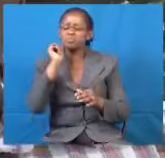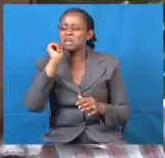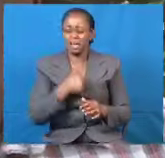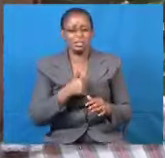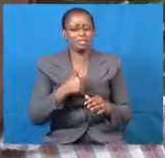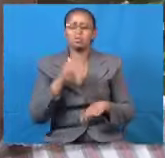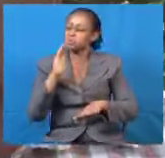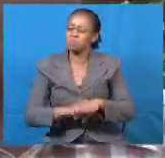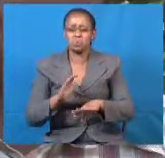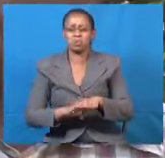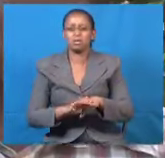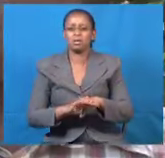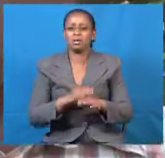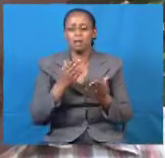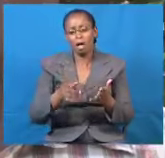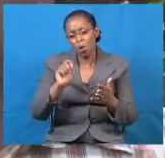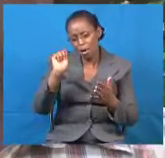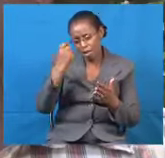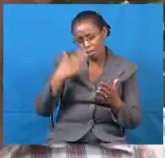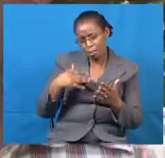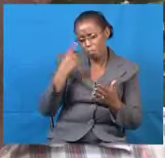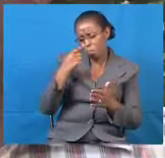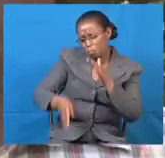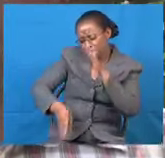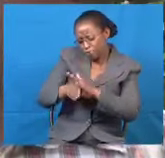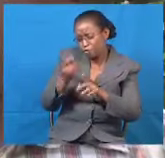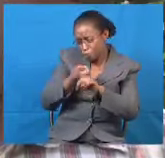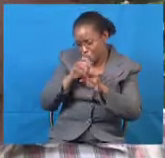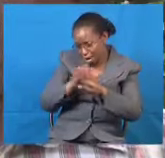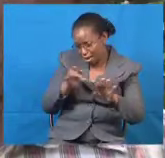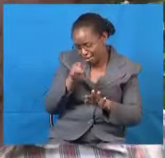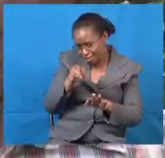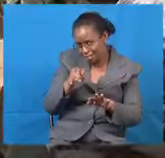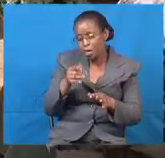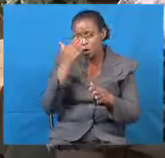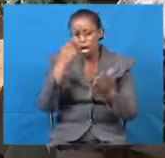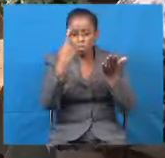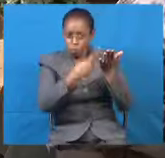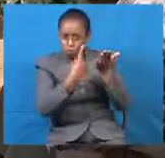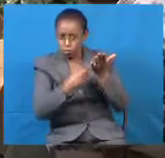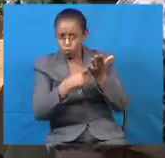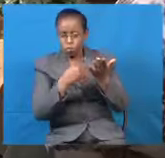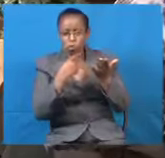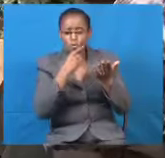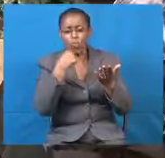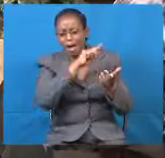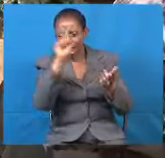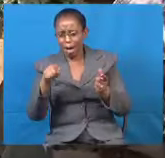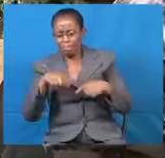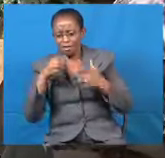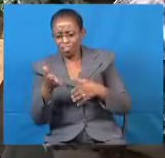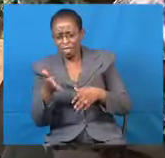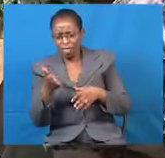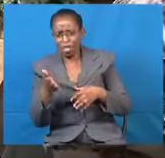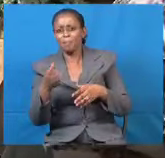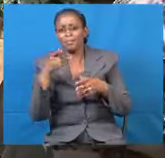uzuri Wa ardhi hiyo hao wakenya wenye waluk zwa kwa hizo shamba babu walik kuwa najil White set